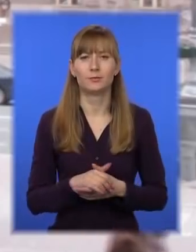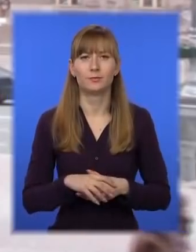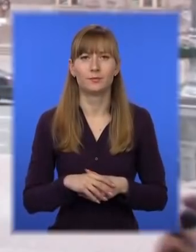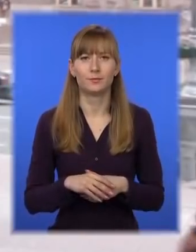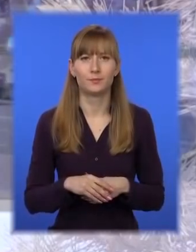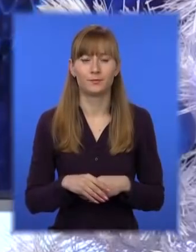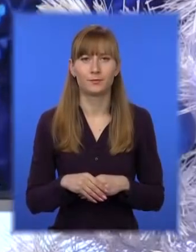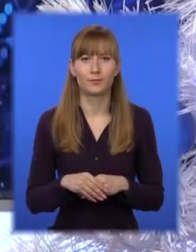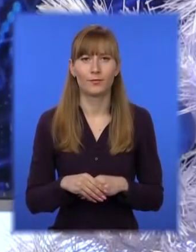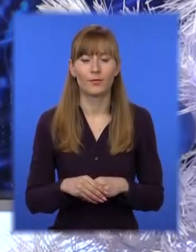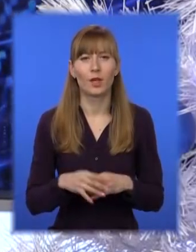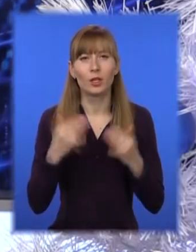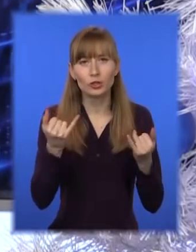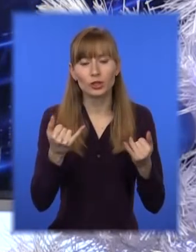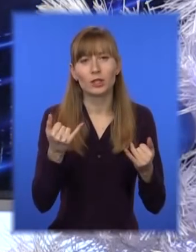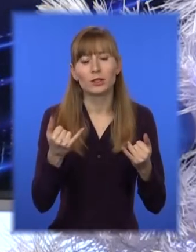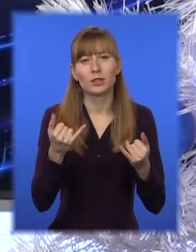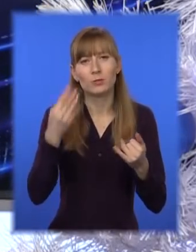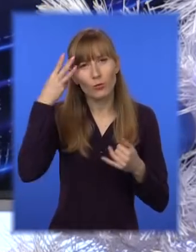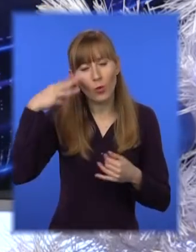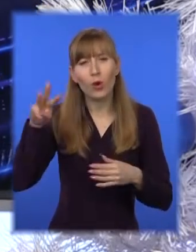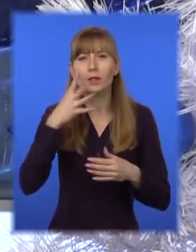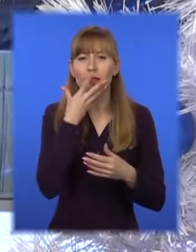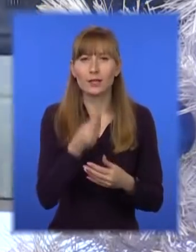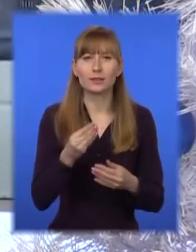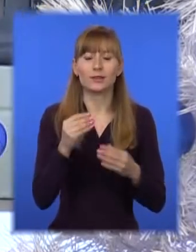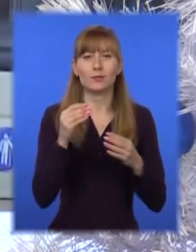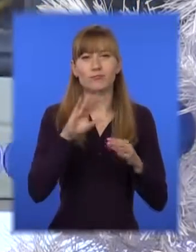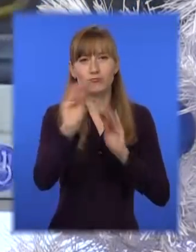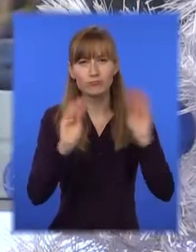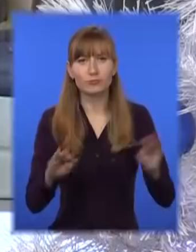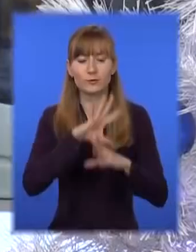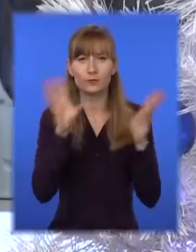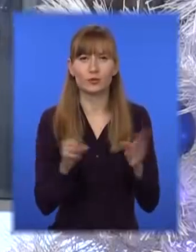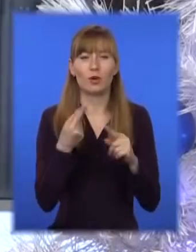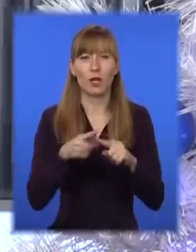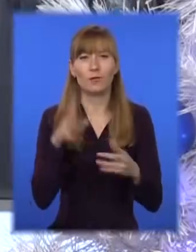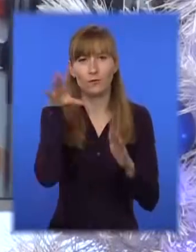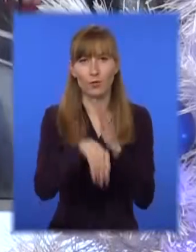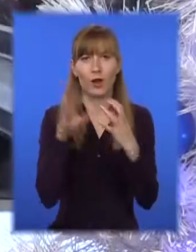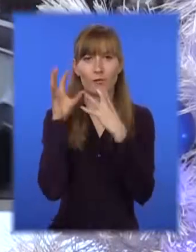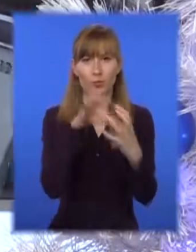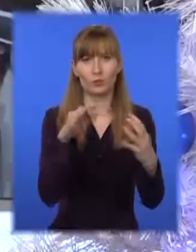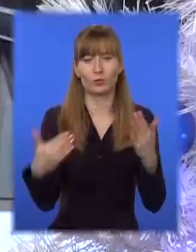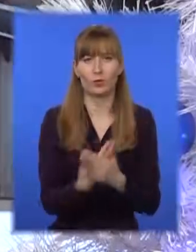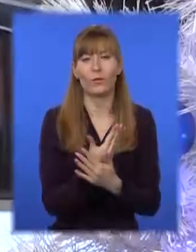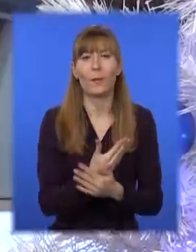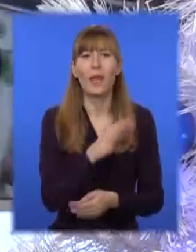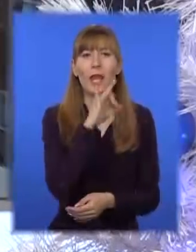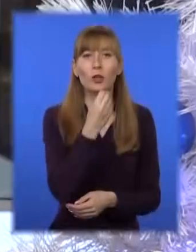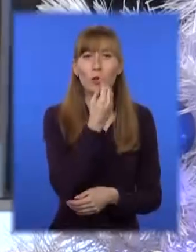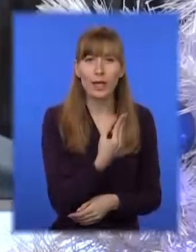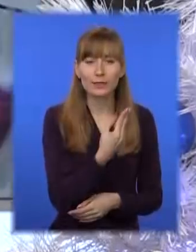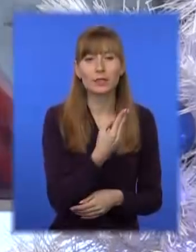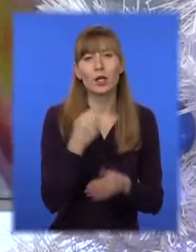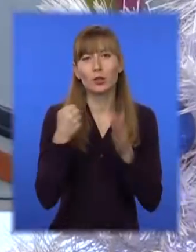пальне. Сучасне обладнання, новий салон та доступний проїзд. Відтепер з Інгульця до площі Визволення курсують